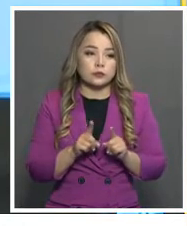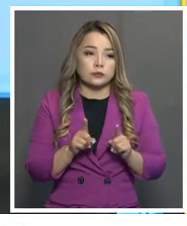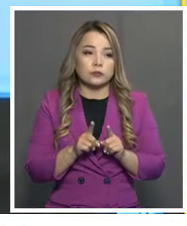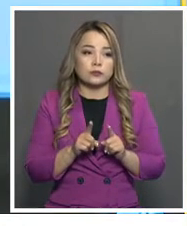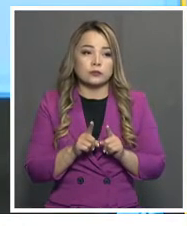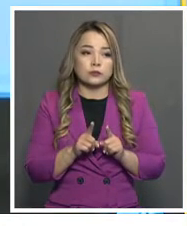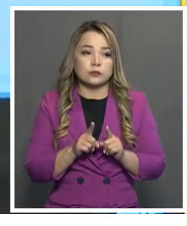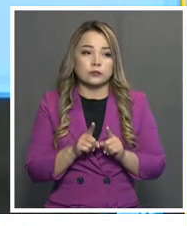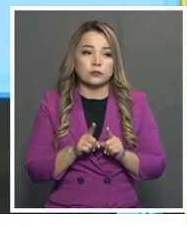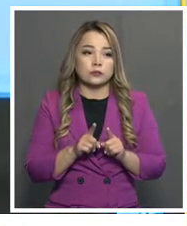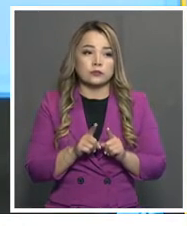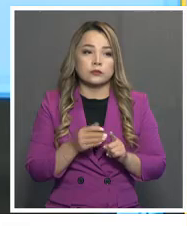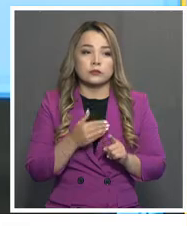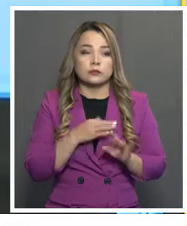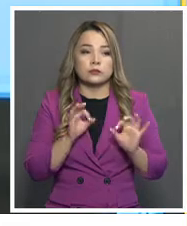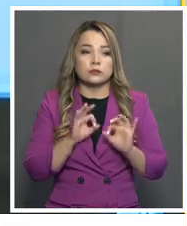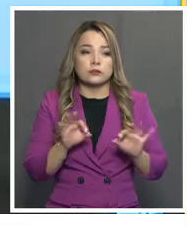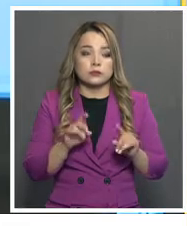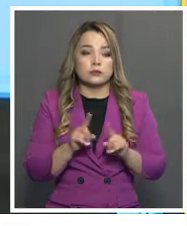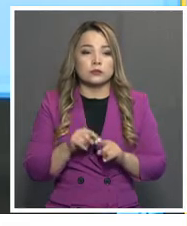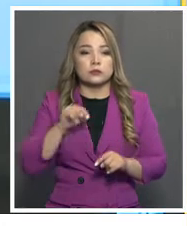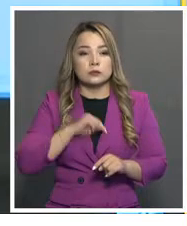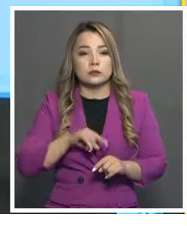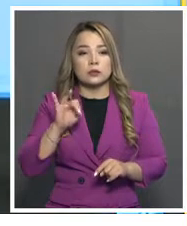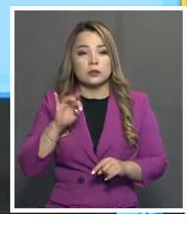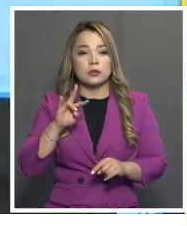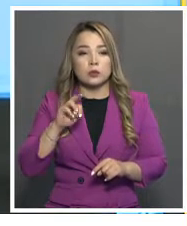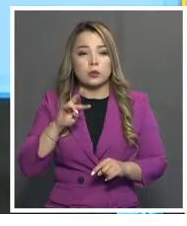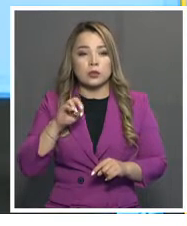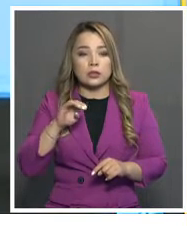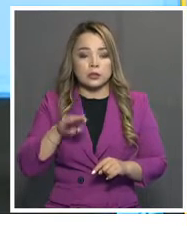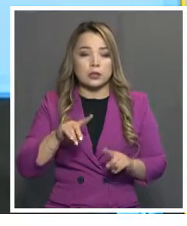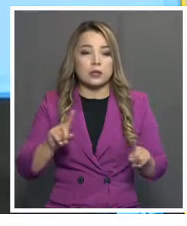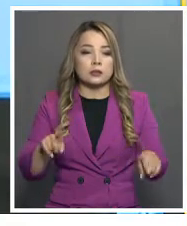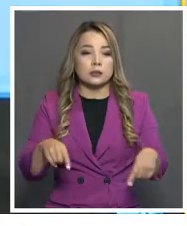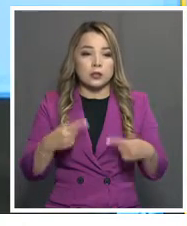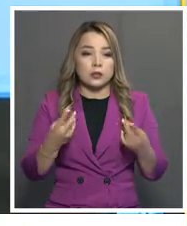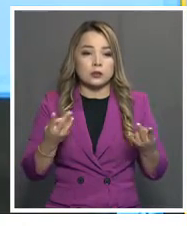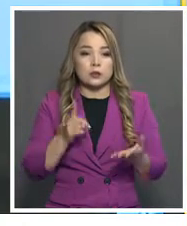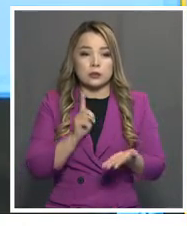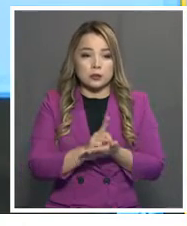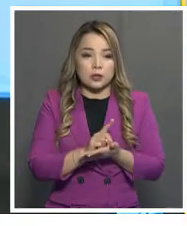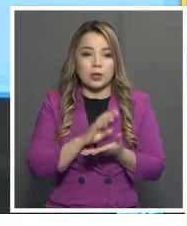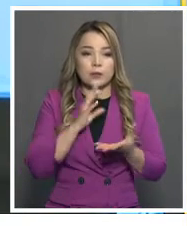бірақ және айтып отырмыз ғой, ұжымдық иммунитетті қалыптастыру үшін бізде әлі де